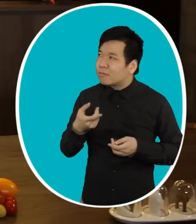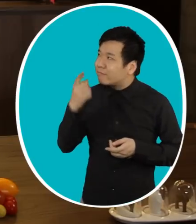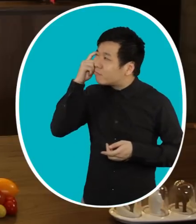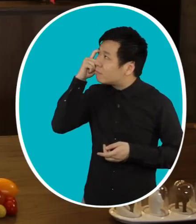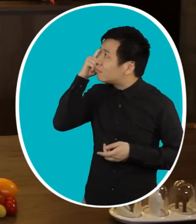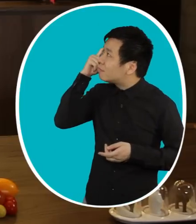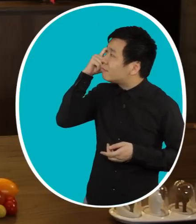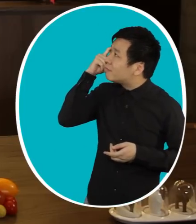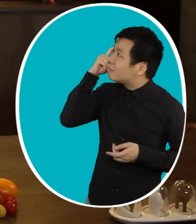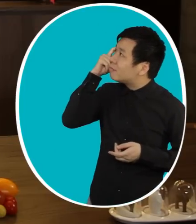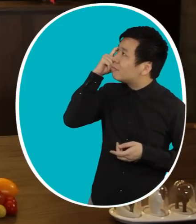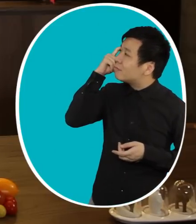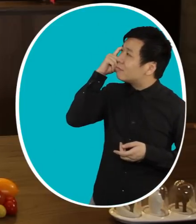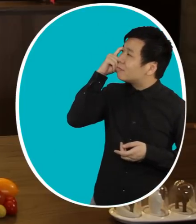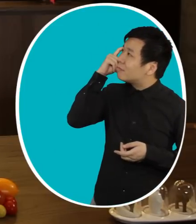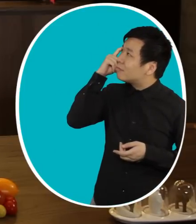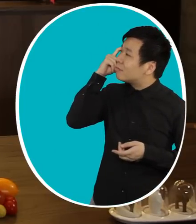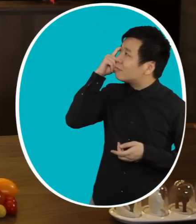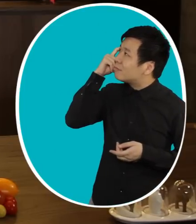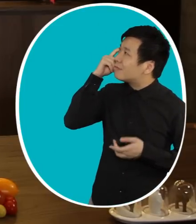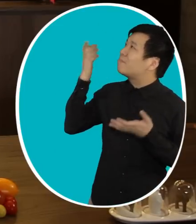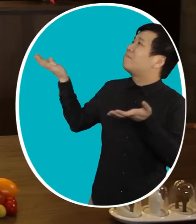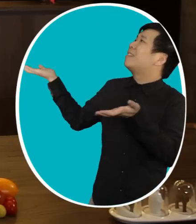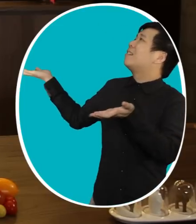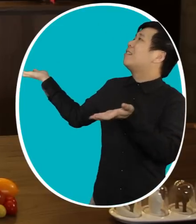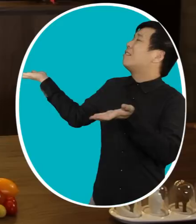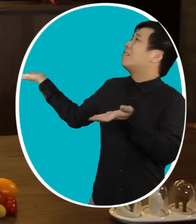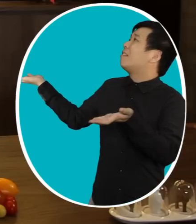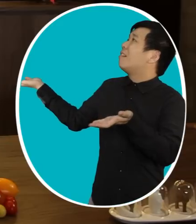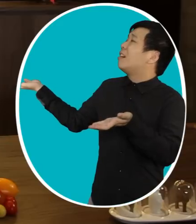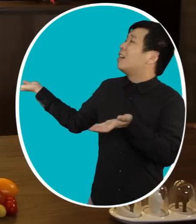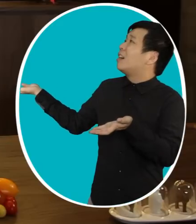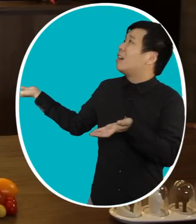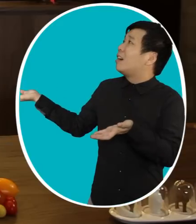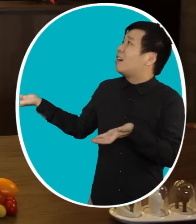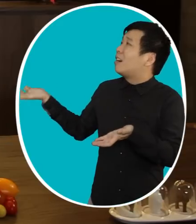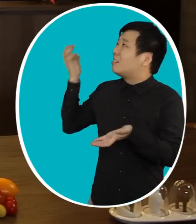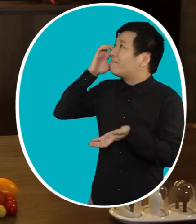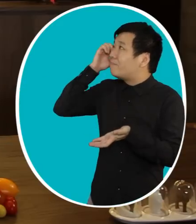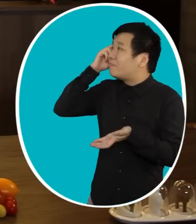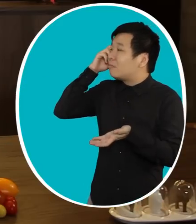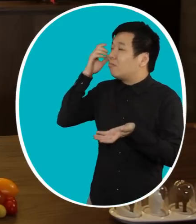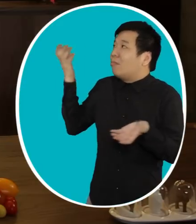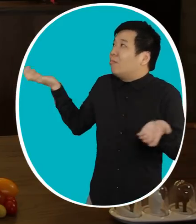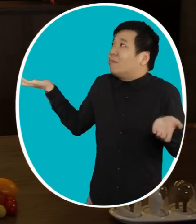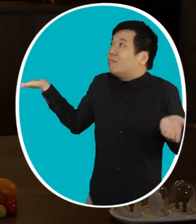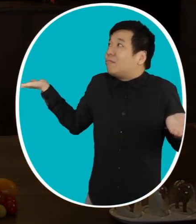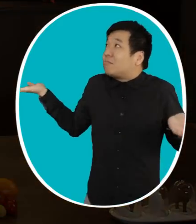嘅。喂，譯啊！譯啊，譯唔到啊！